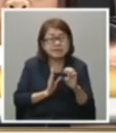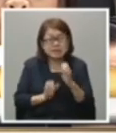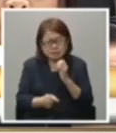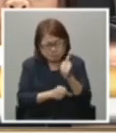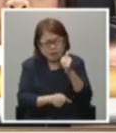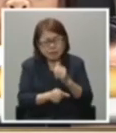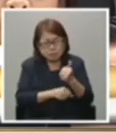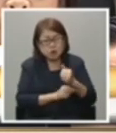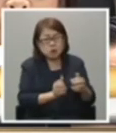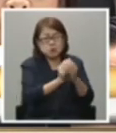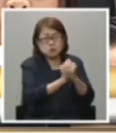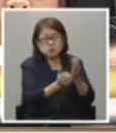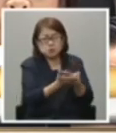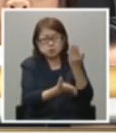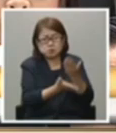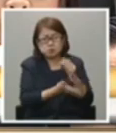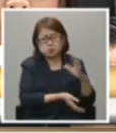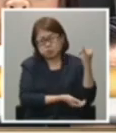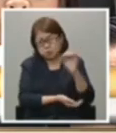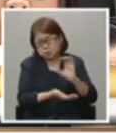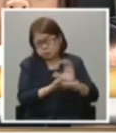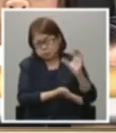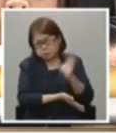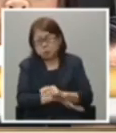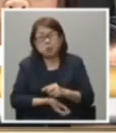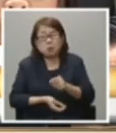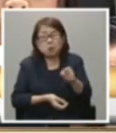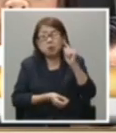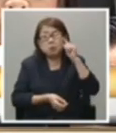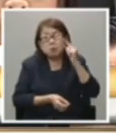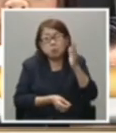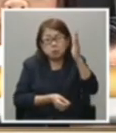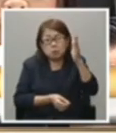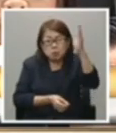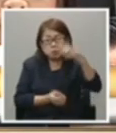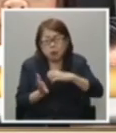าเขาจะกอบโกยอะไรไปจากเมืองไทยบ้าง